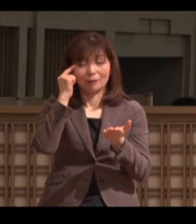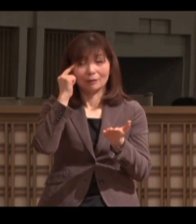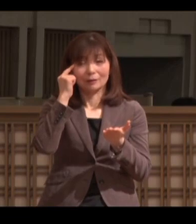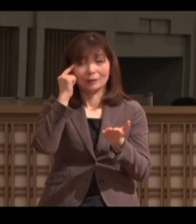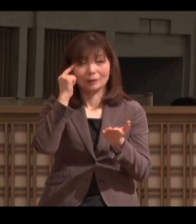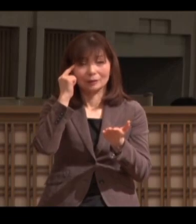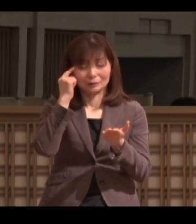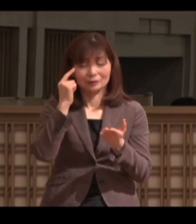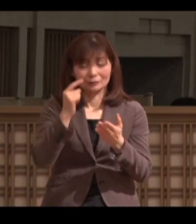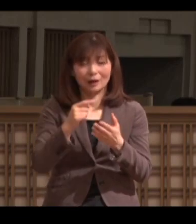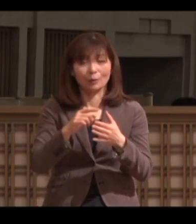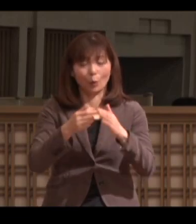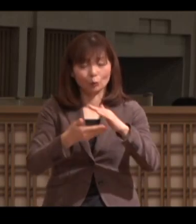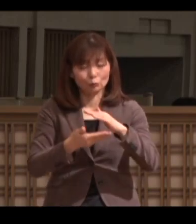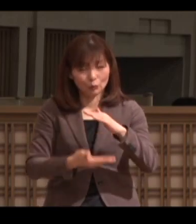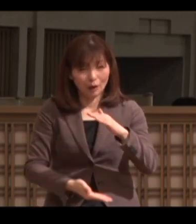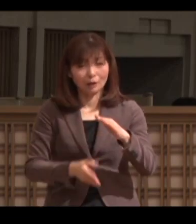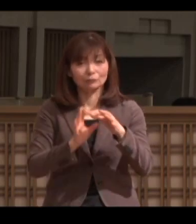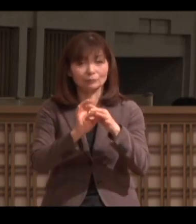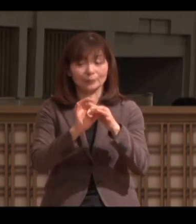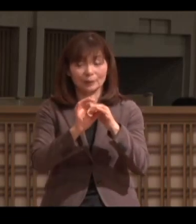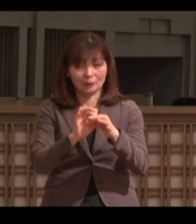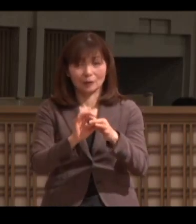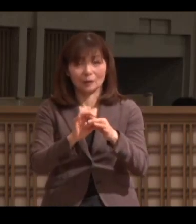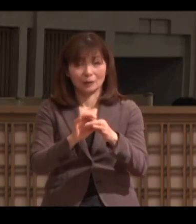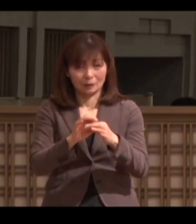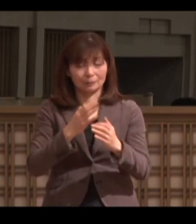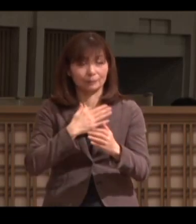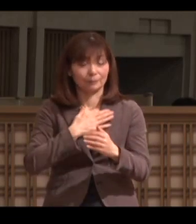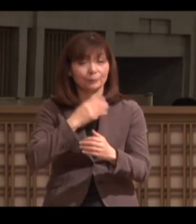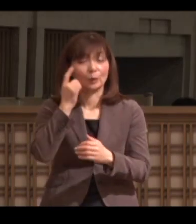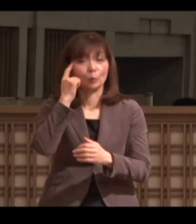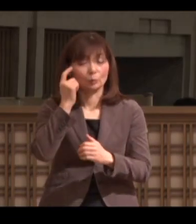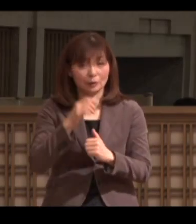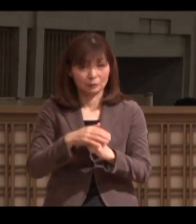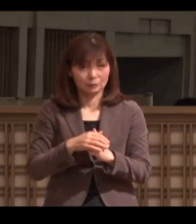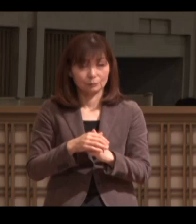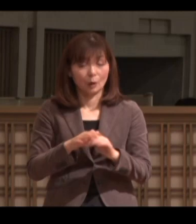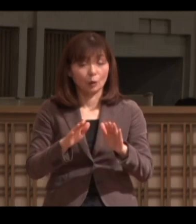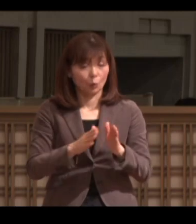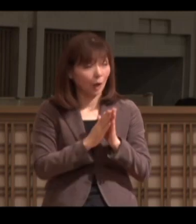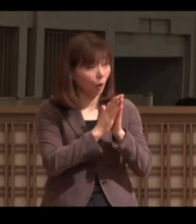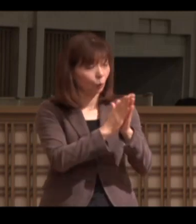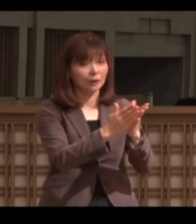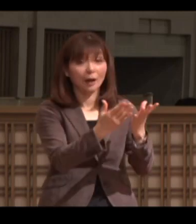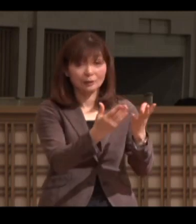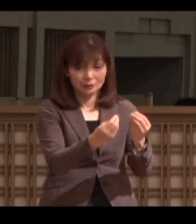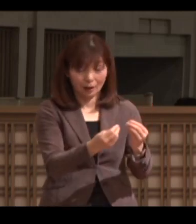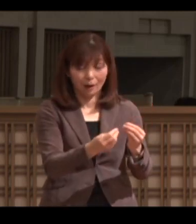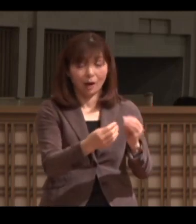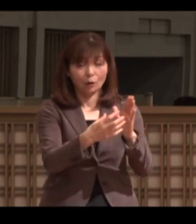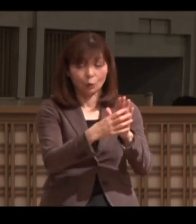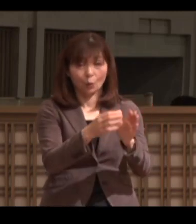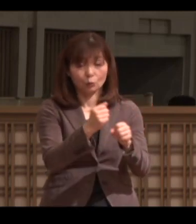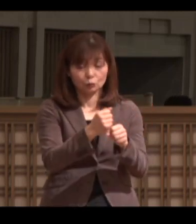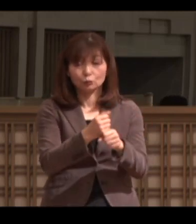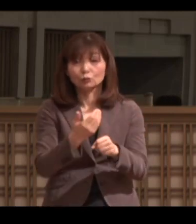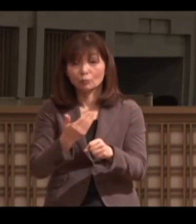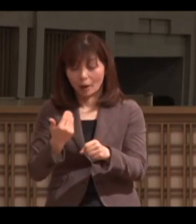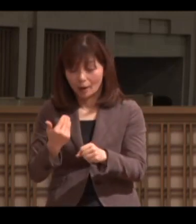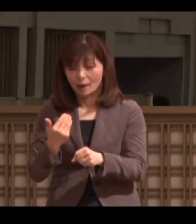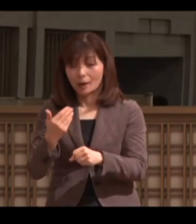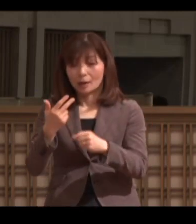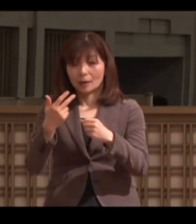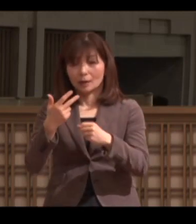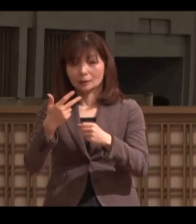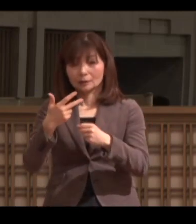探求していただいたんじゃないかと思うんですけど実はですねあの今回お願いしたエルモを作る前にですね役所の中